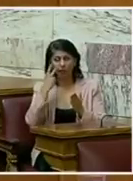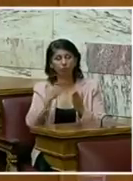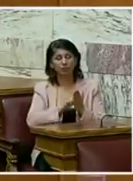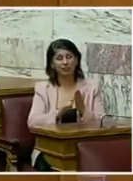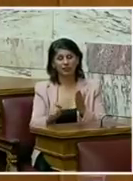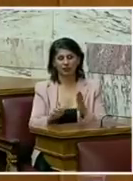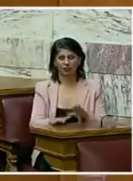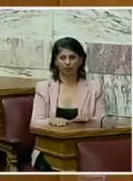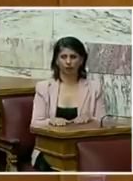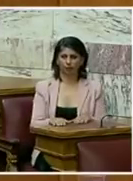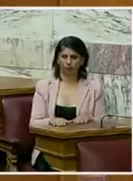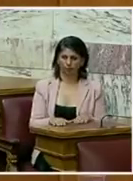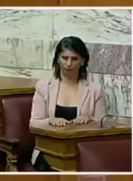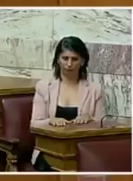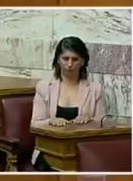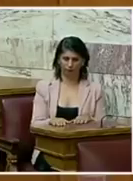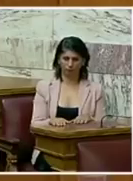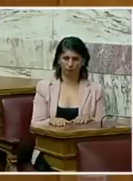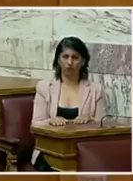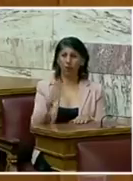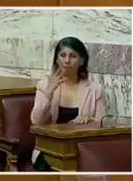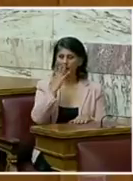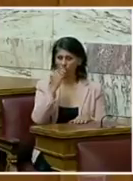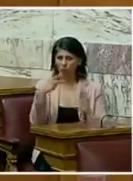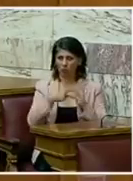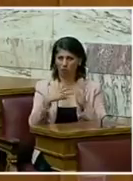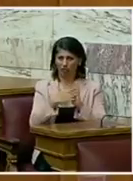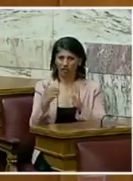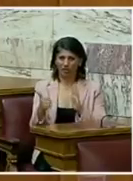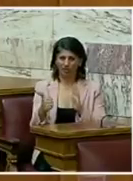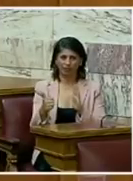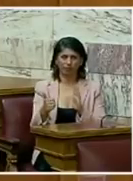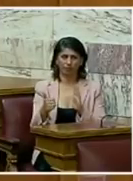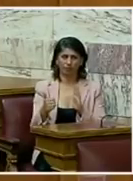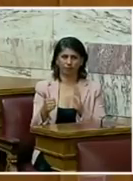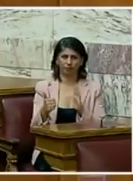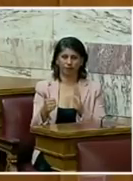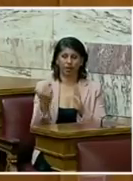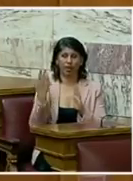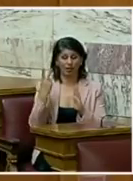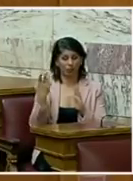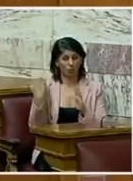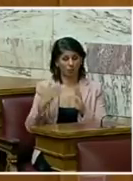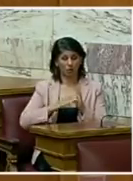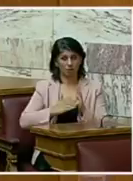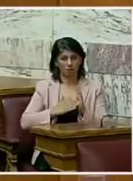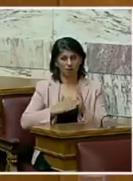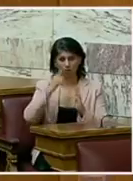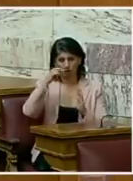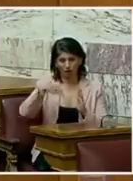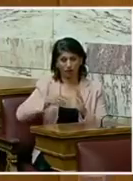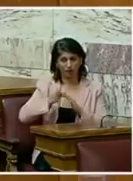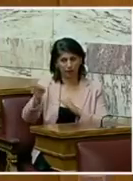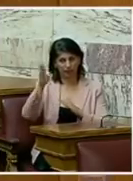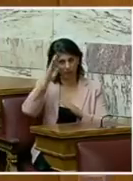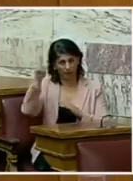το θέμα της Νοβάρτης. 5 Δευτέρου του 2016. Δύο πρώην υπάλληλοι της Νοβάρτης προσέφυγαν σε αμερικανικές αρχές